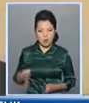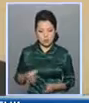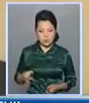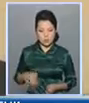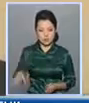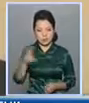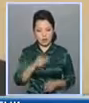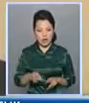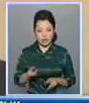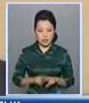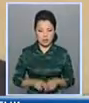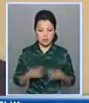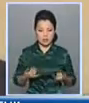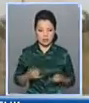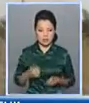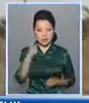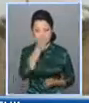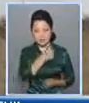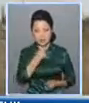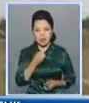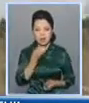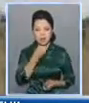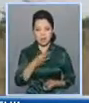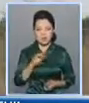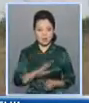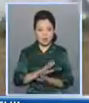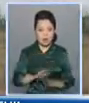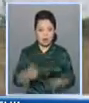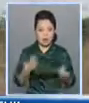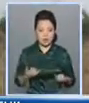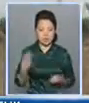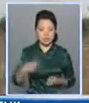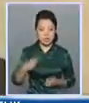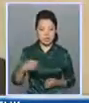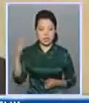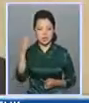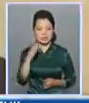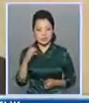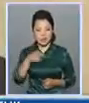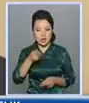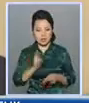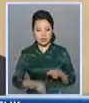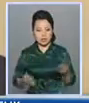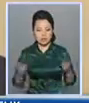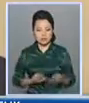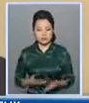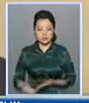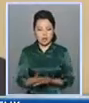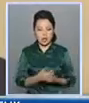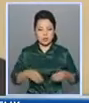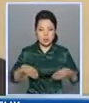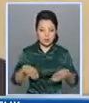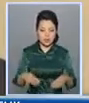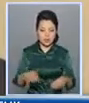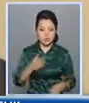бойынша жыл жаман емес. 20 сентябрьге дейін науқан бітуге тиісті.